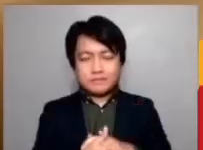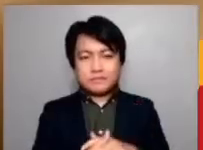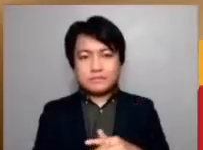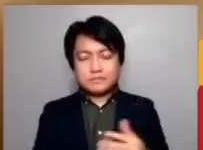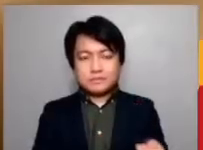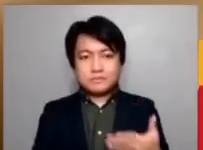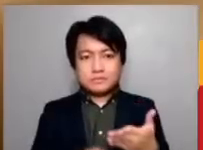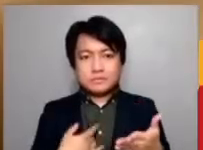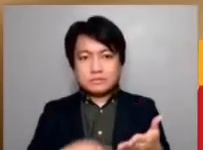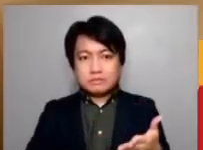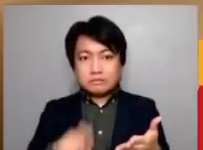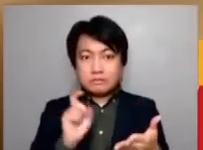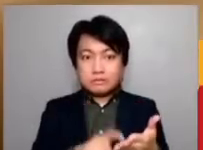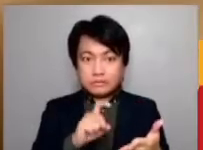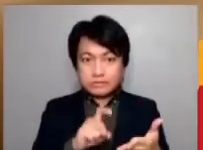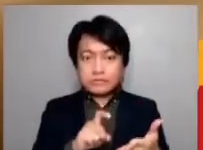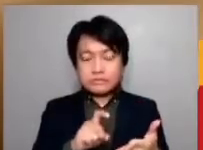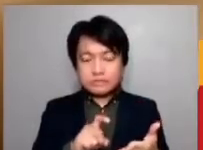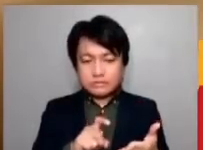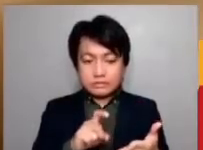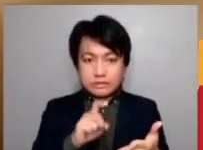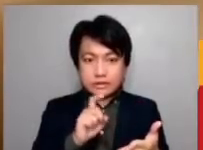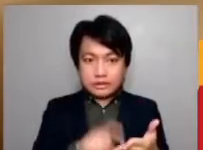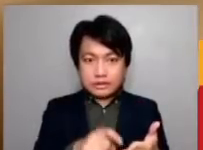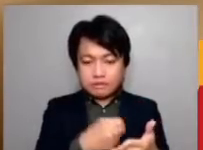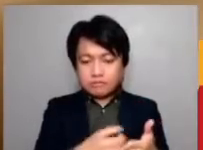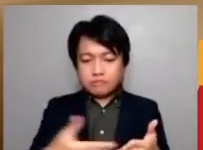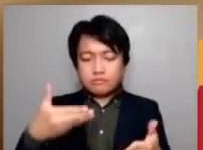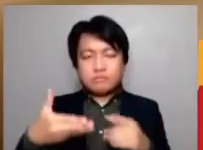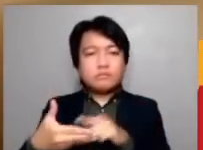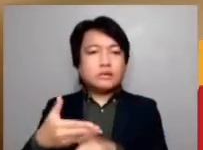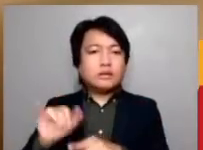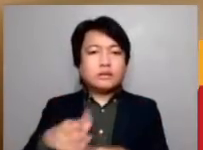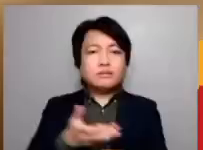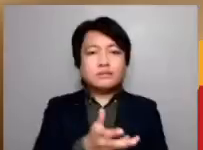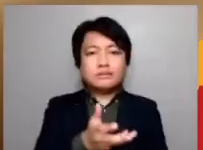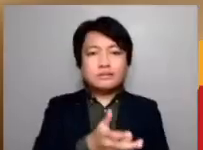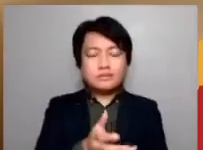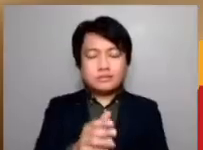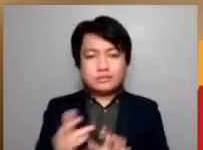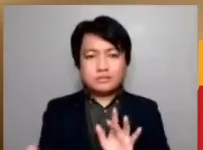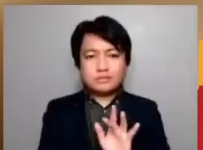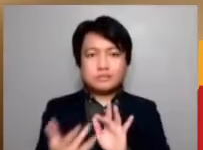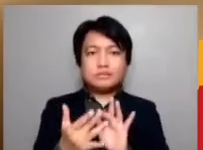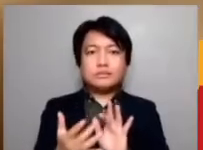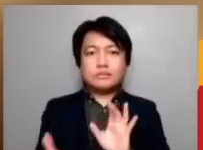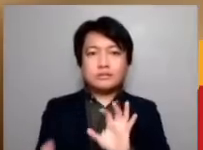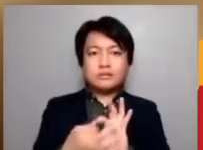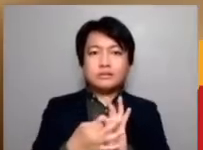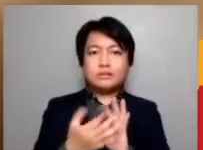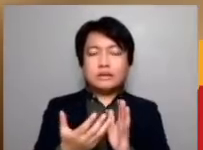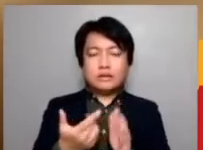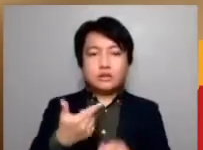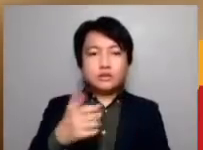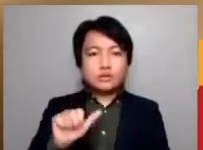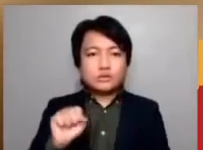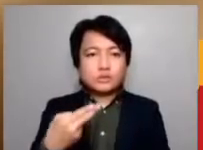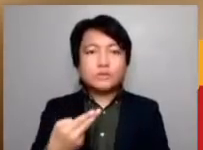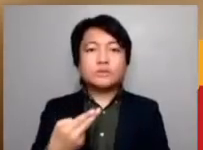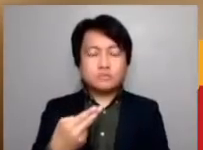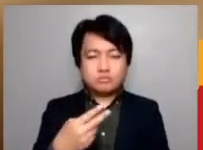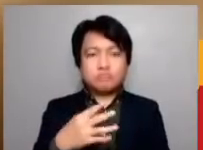phishing scam na. In fact, yung ibang marito nakaka-connect using yung mga GCash accounts nila. So these are